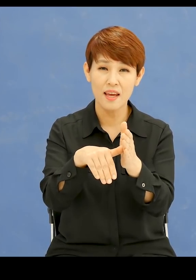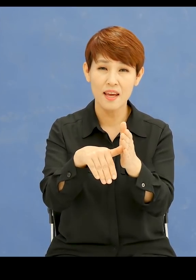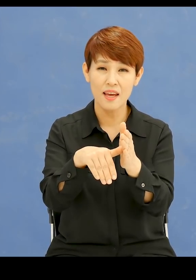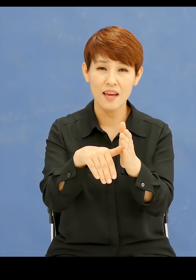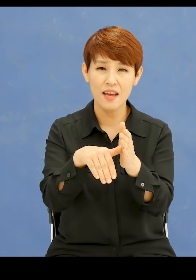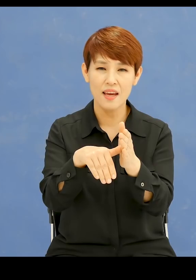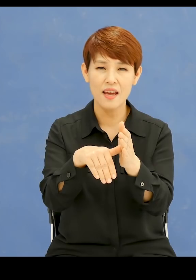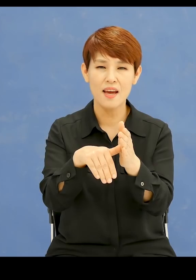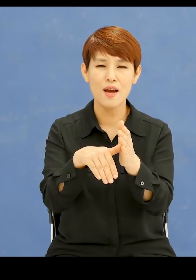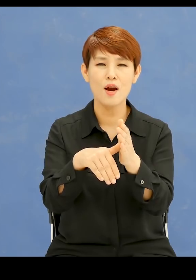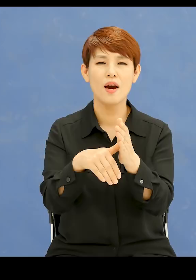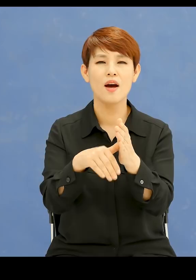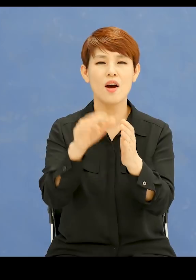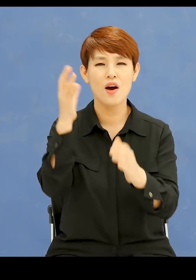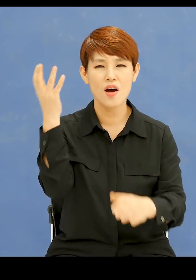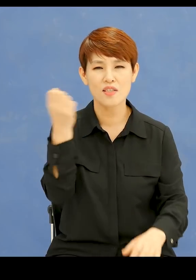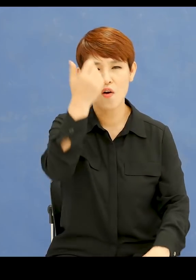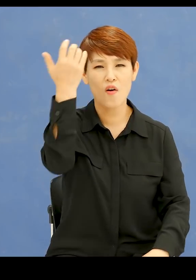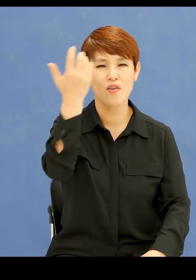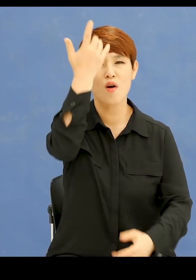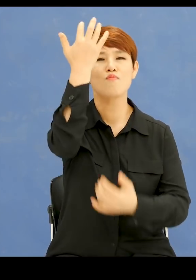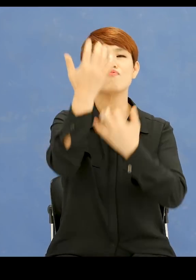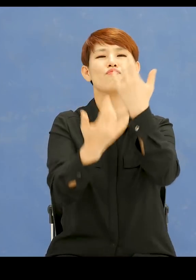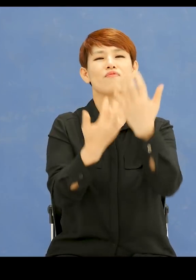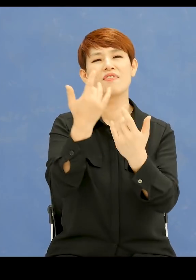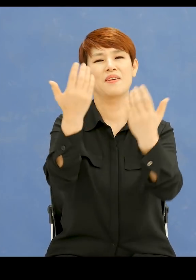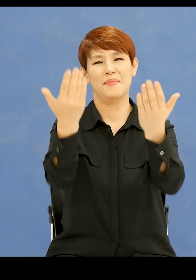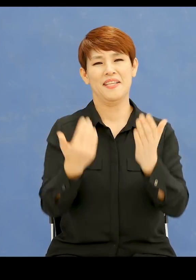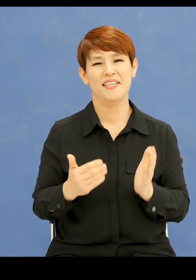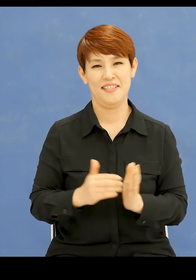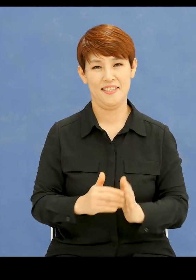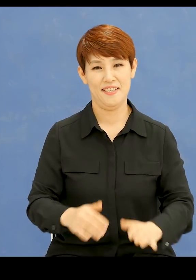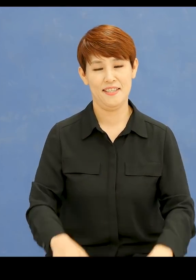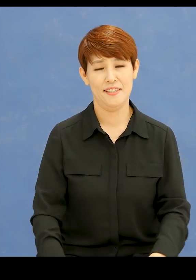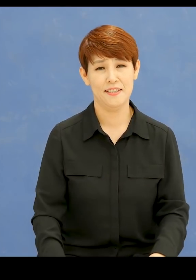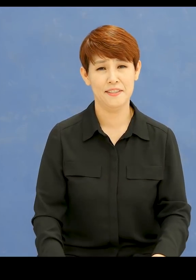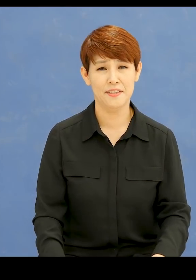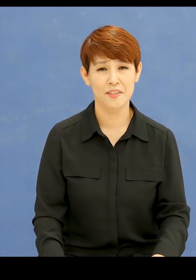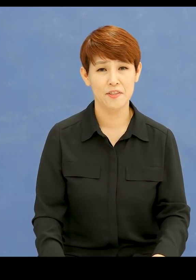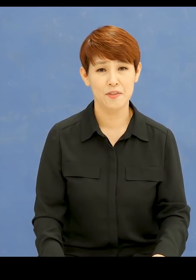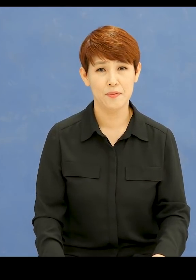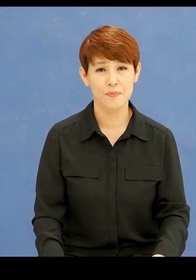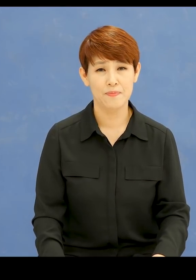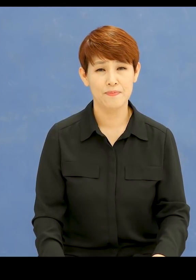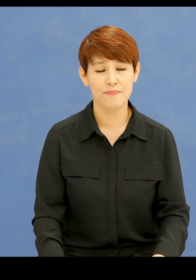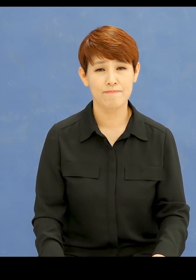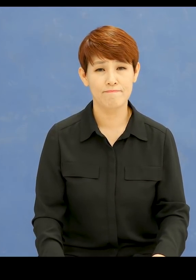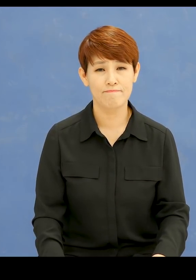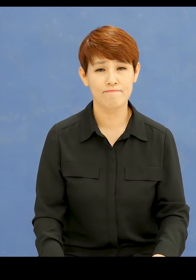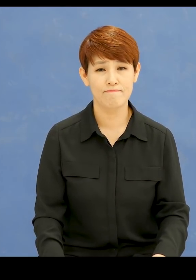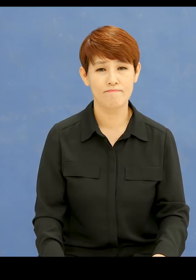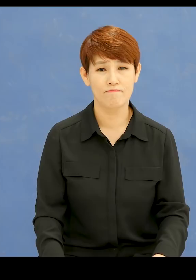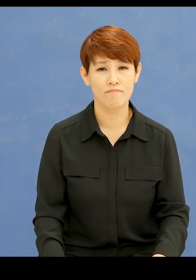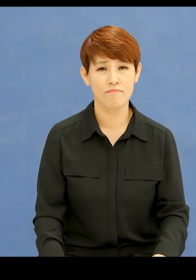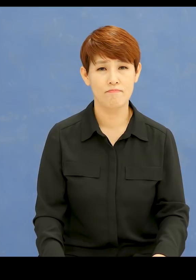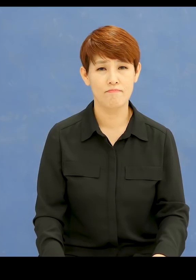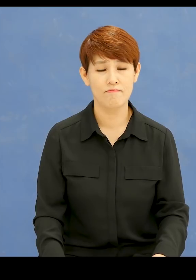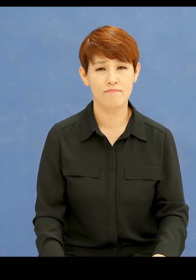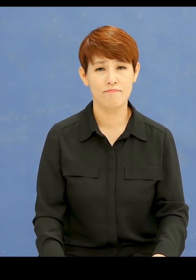이제 성령의 불이라는 걸 이 어린아이가 받게 되는데 그때